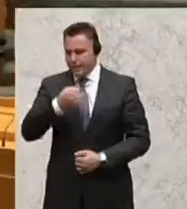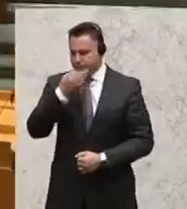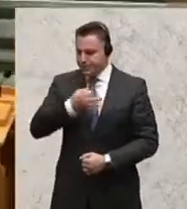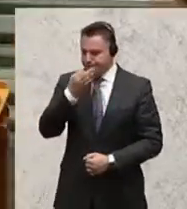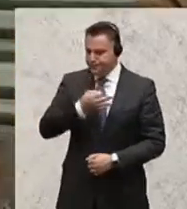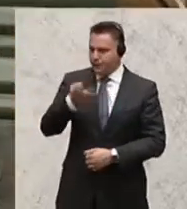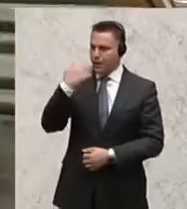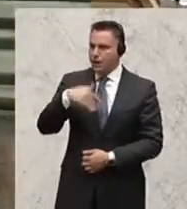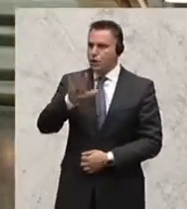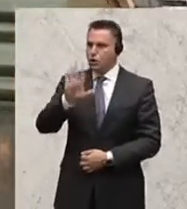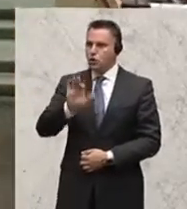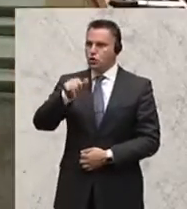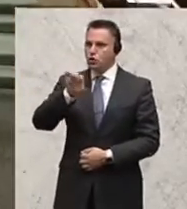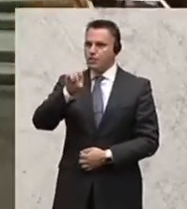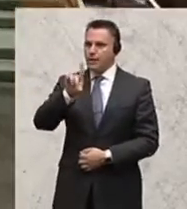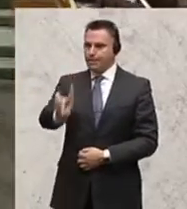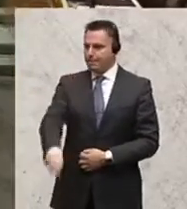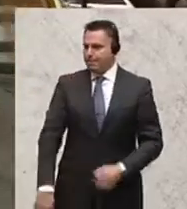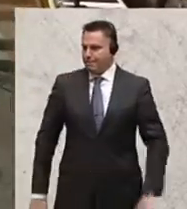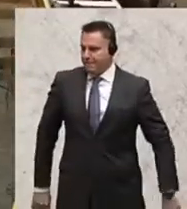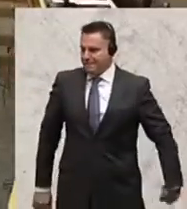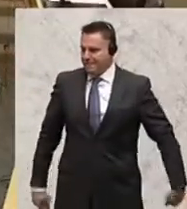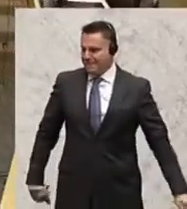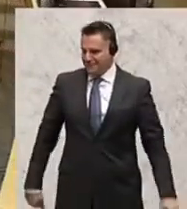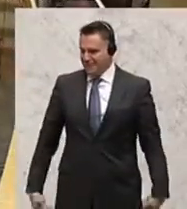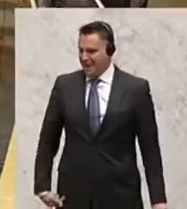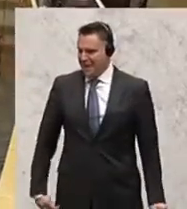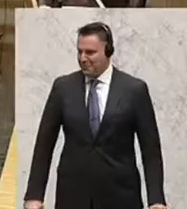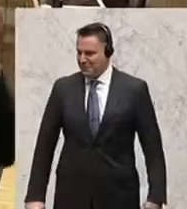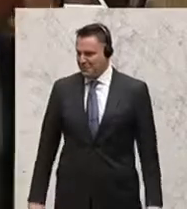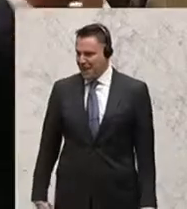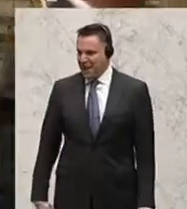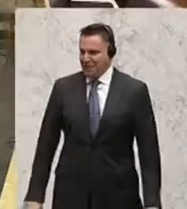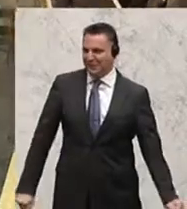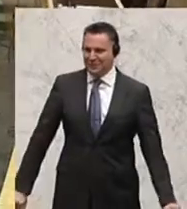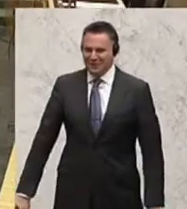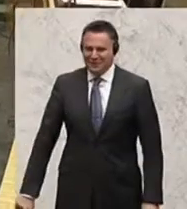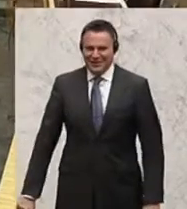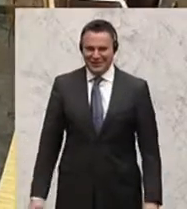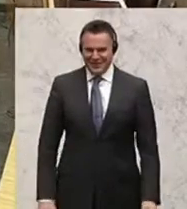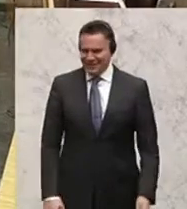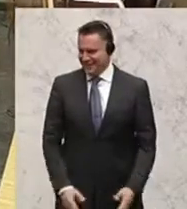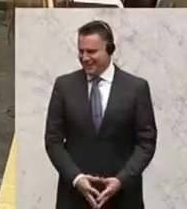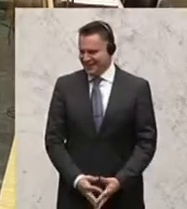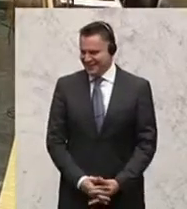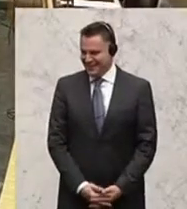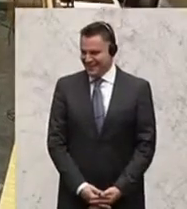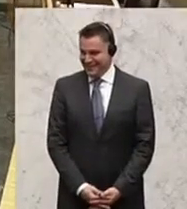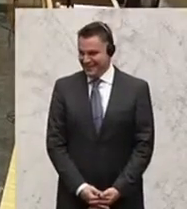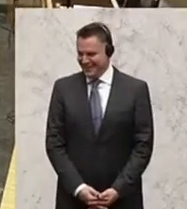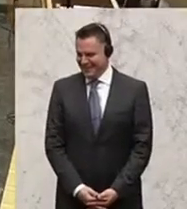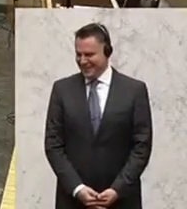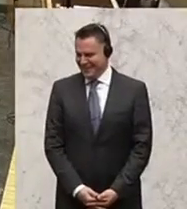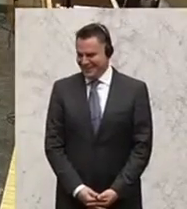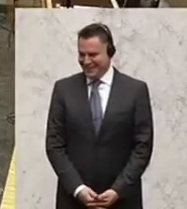Gerhard Schmidt, auch ein Ex-FPÖler, jetzt fraktionslos, ist der nächste und letzte